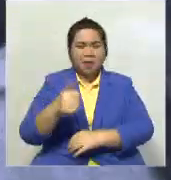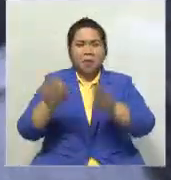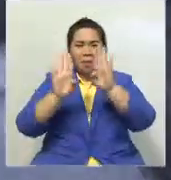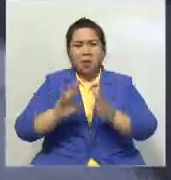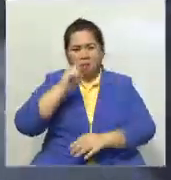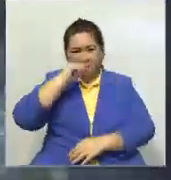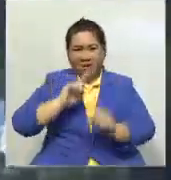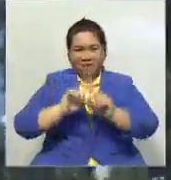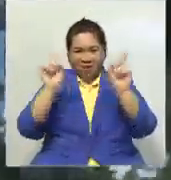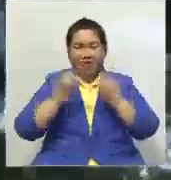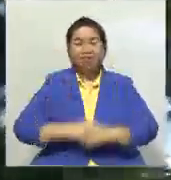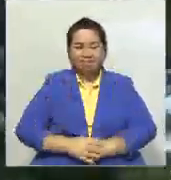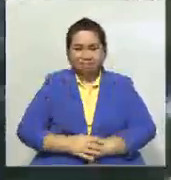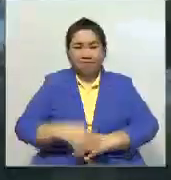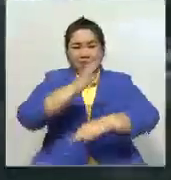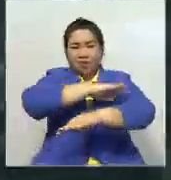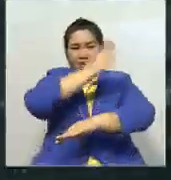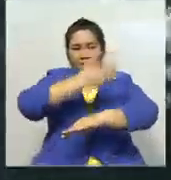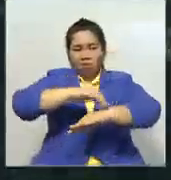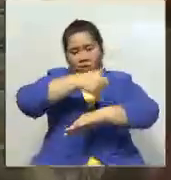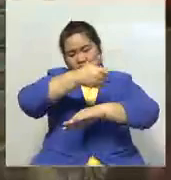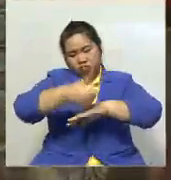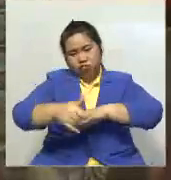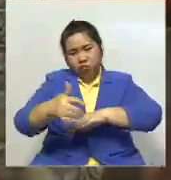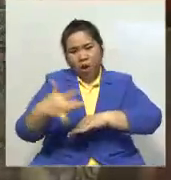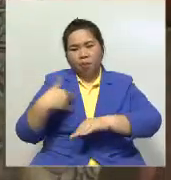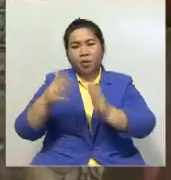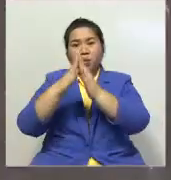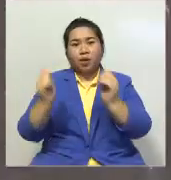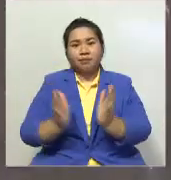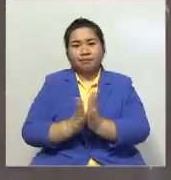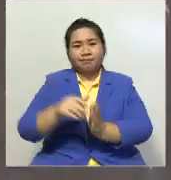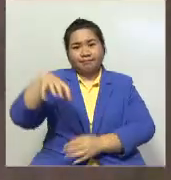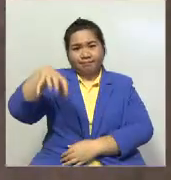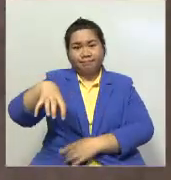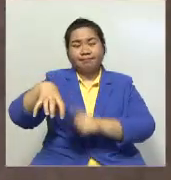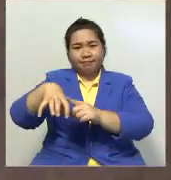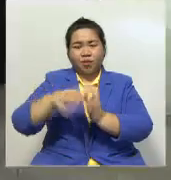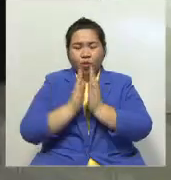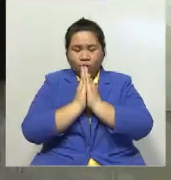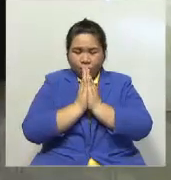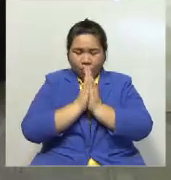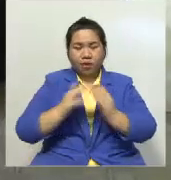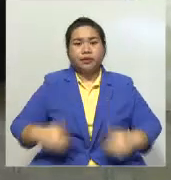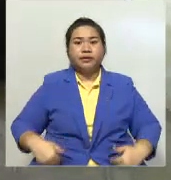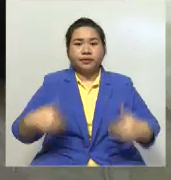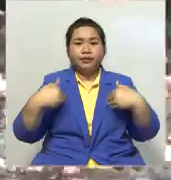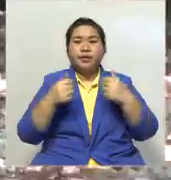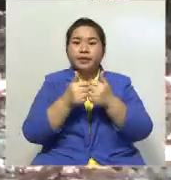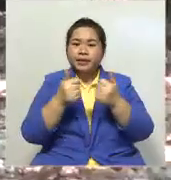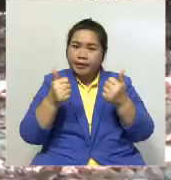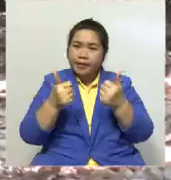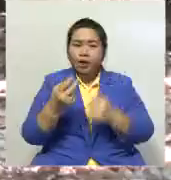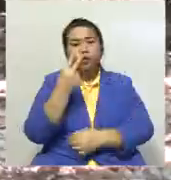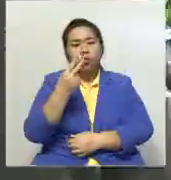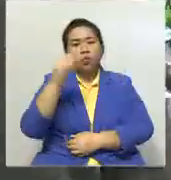ค่ะลงจากเขาก็เข้าวัดดงเท่าเก่าเสมารามนะคะวัดเก่าแก่ของหมู่บ้านไหว้พระเสริมสิริมงคลให้ตัวเองก่อนเดินช